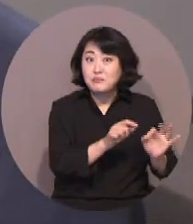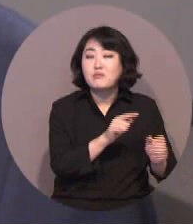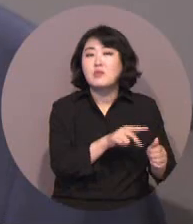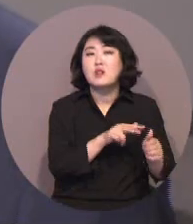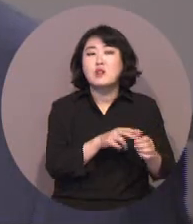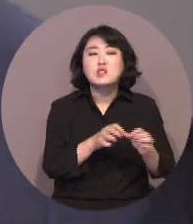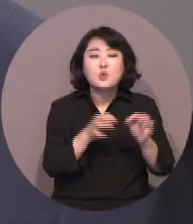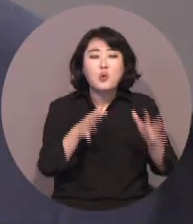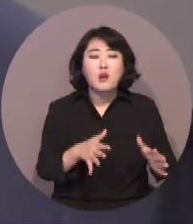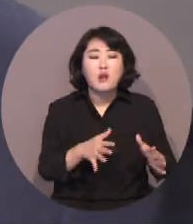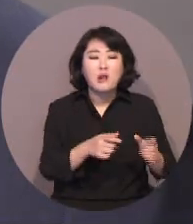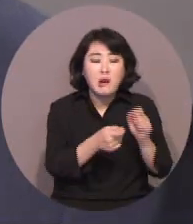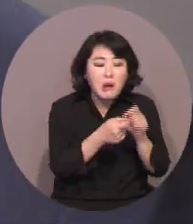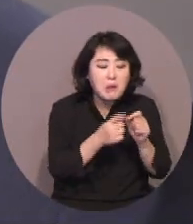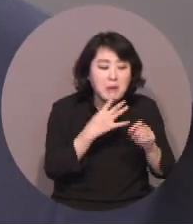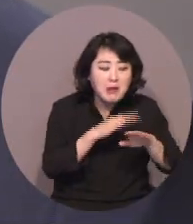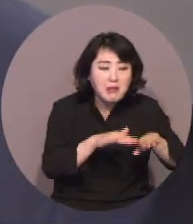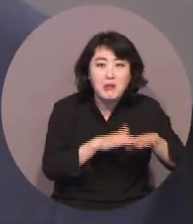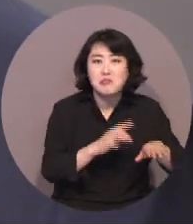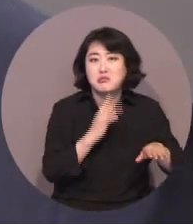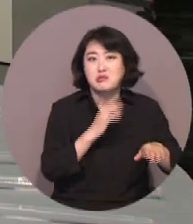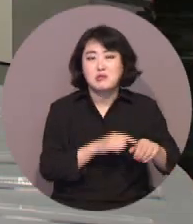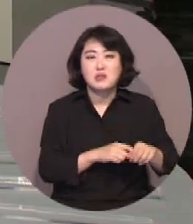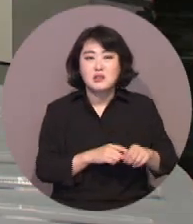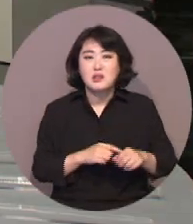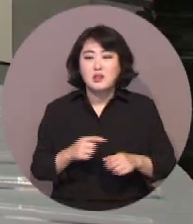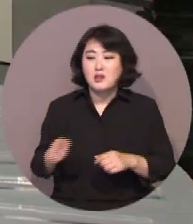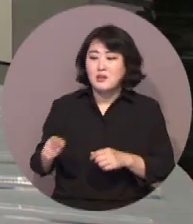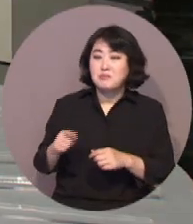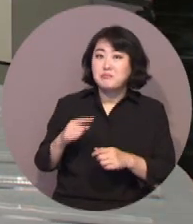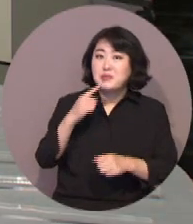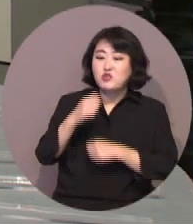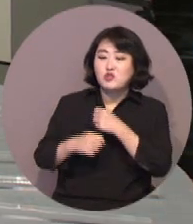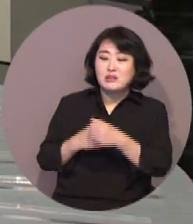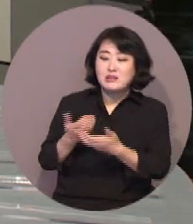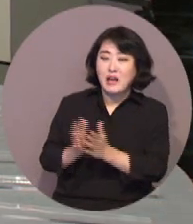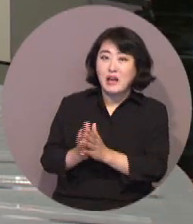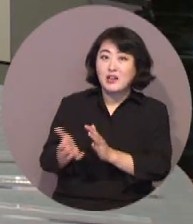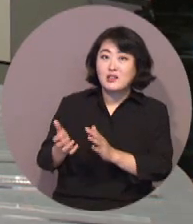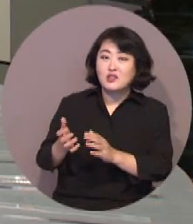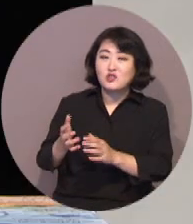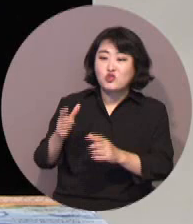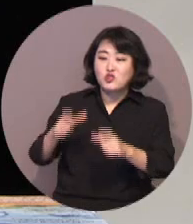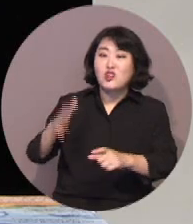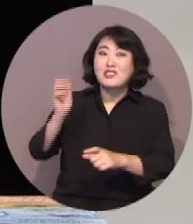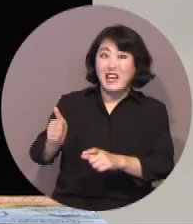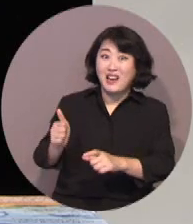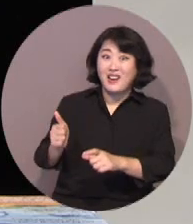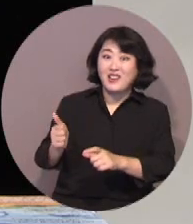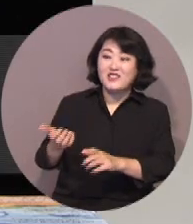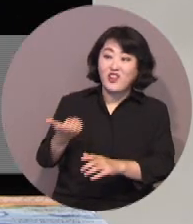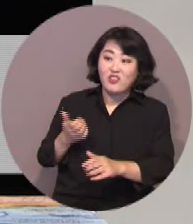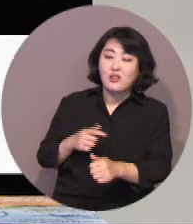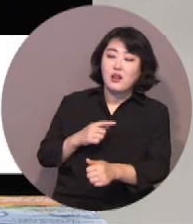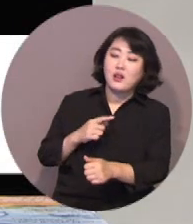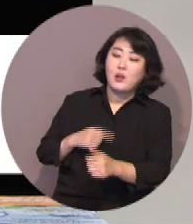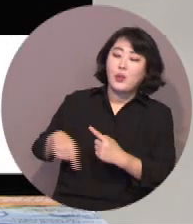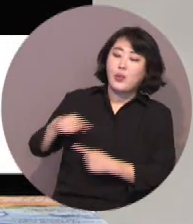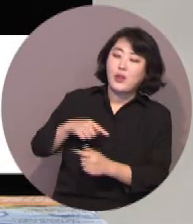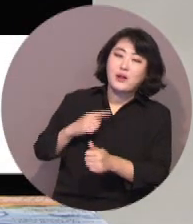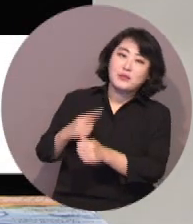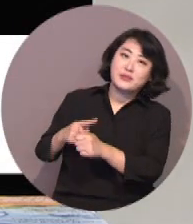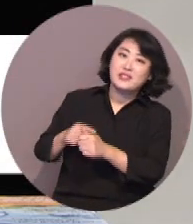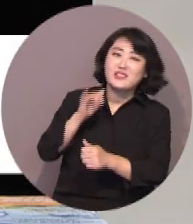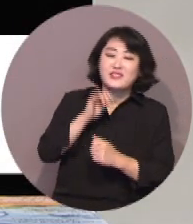접근이 그인 시한 적이었다 며 앞선 민주당 소속 구청장을 에둘러 비판했고 그 너한테 선 중구의 공동화 에